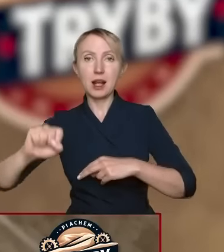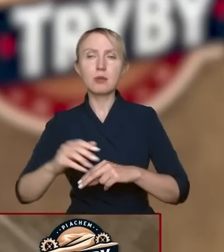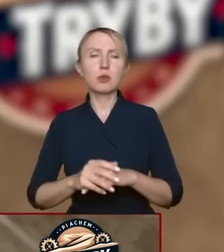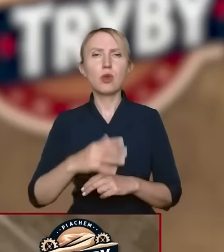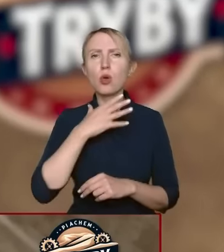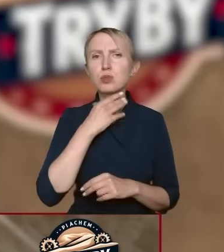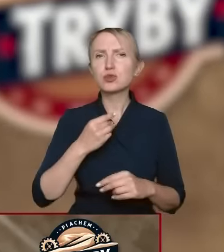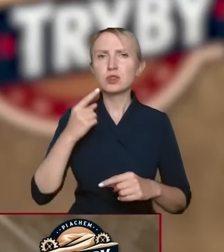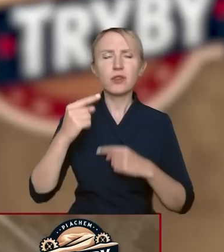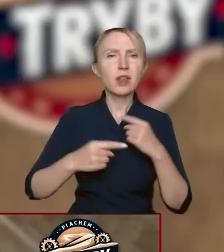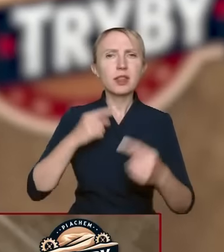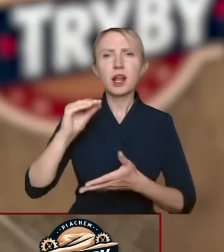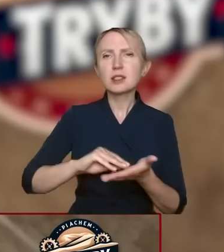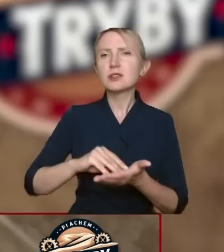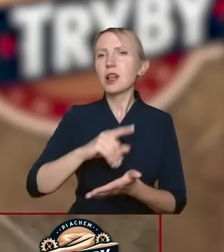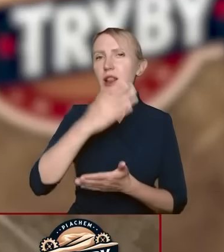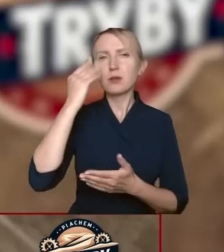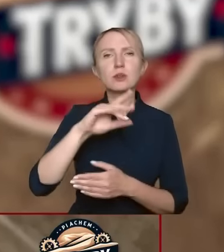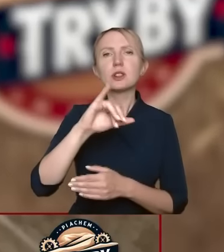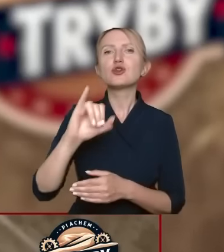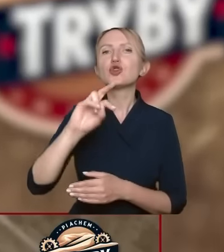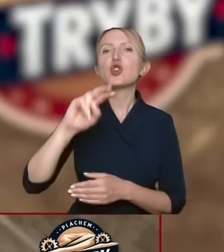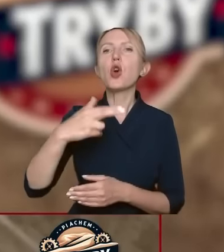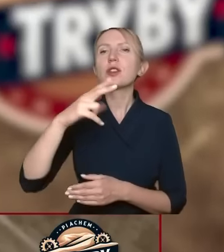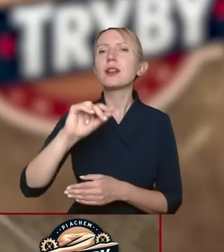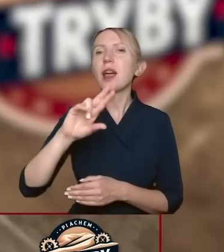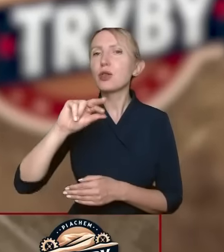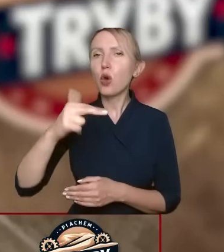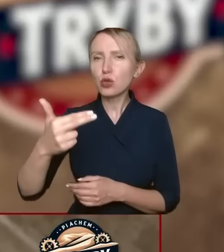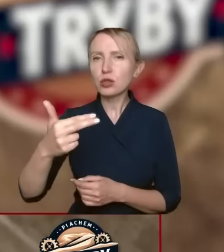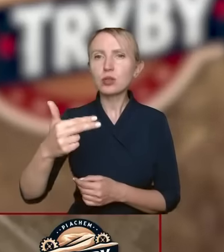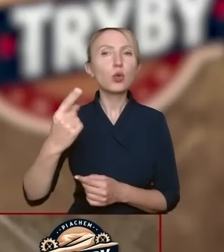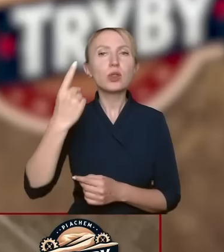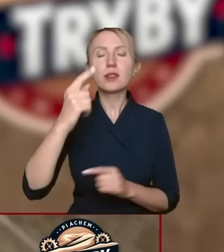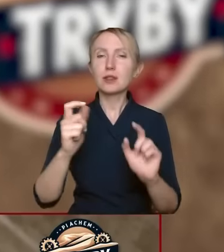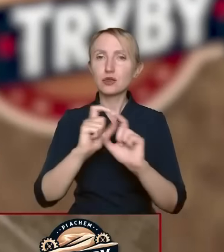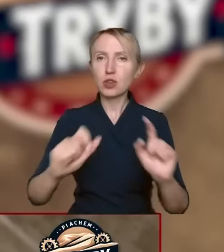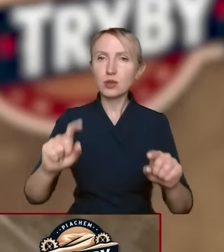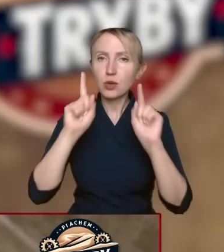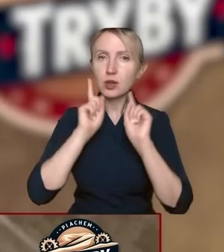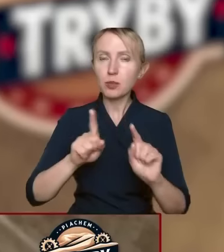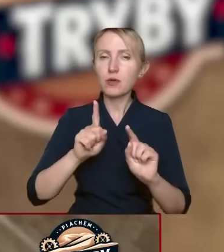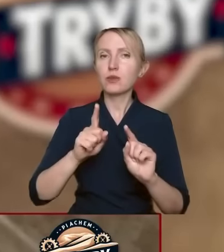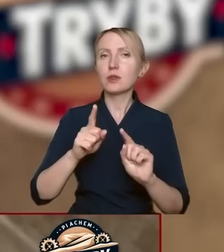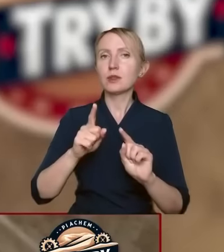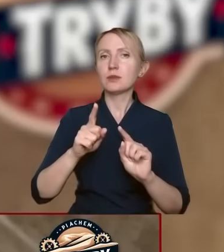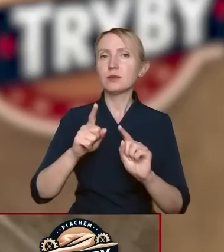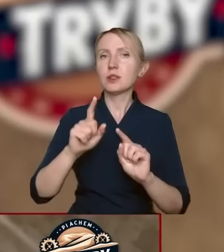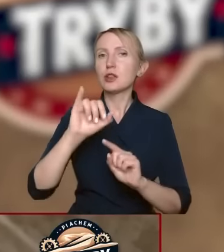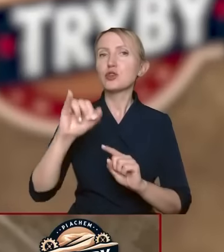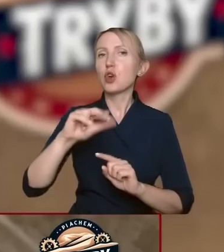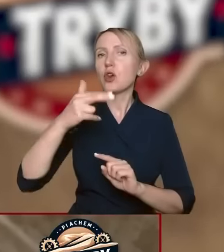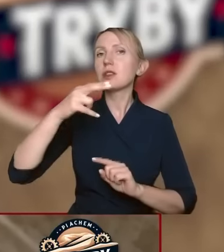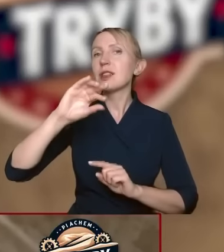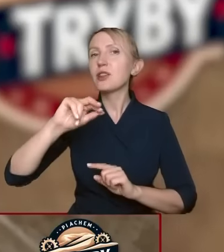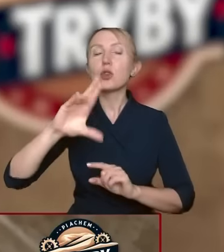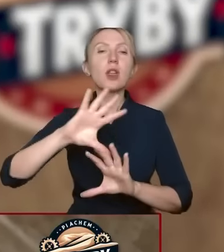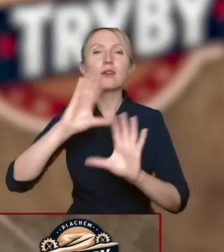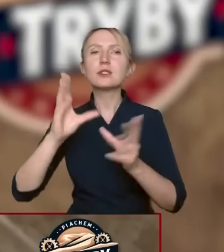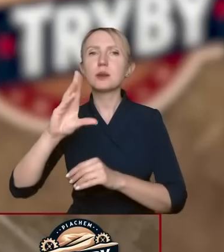Nie wiem, czy wiecie, wracając do Johna Lennona, to jedyny moment, kiedy rzeczywiście o mały włos John Lennon i wszyscy Beatlesi